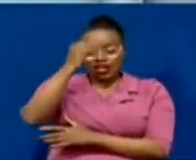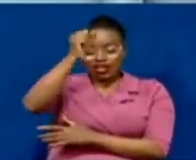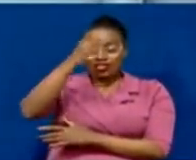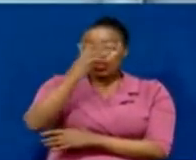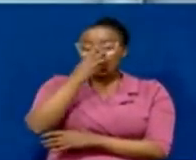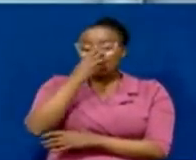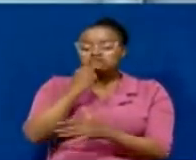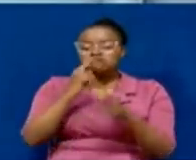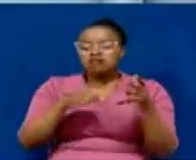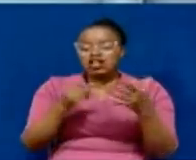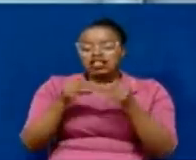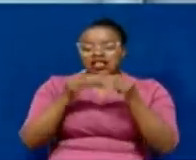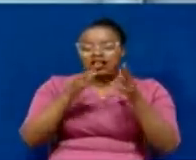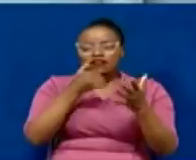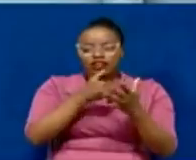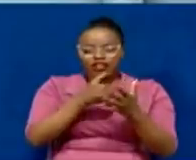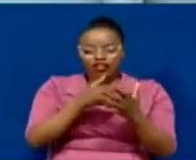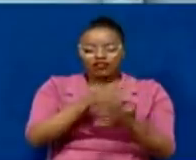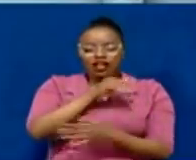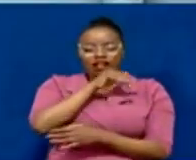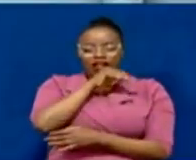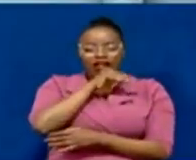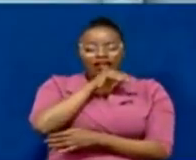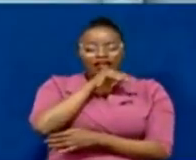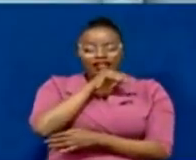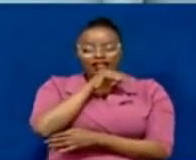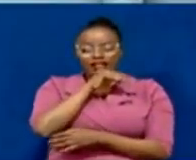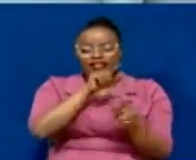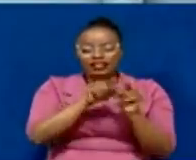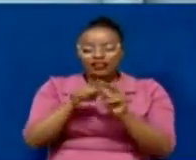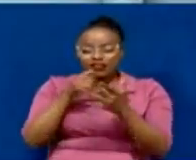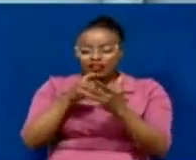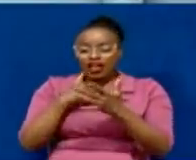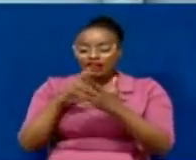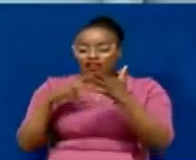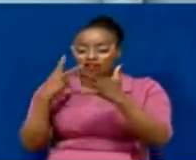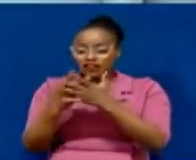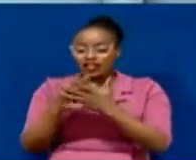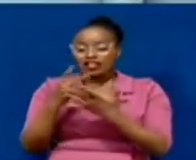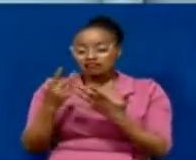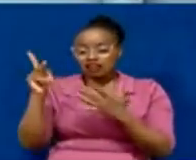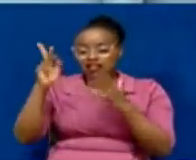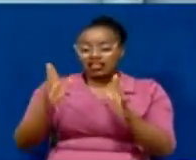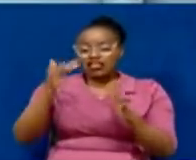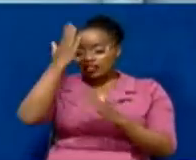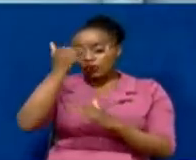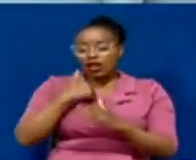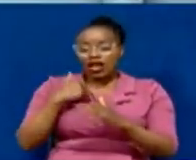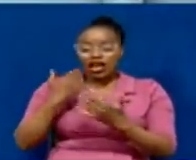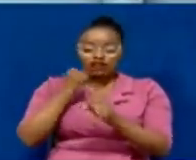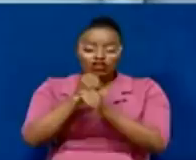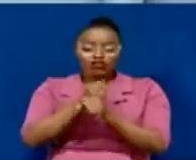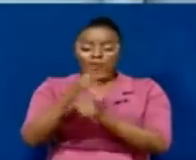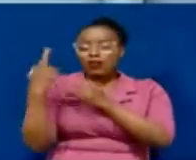amesema viongozi hao, ikiwa ni pamoja na kinara wa ODM Raila Odinga, wamewafeli wananchi kwa kukosa kutimiza wajibu